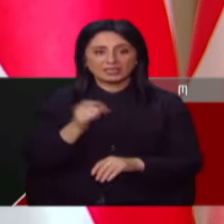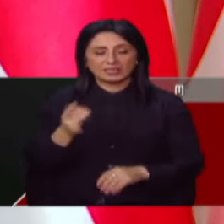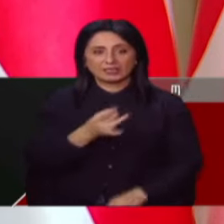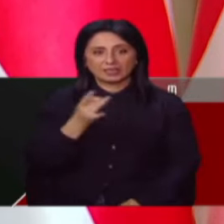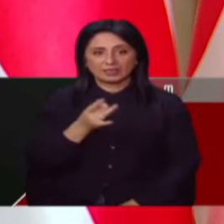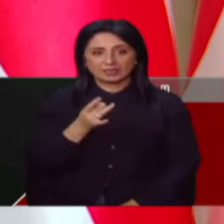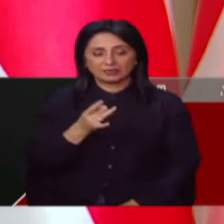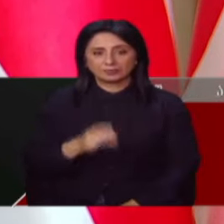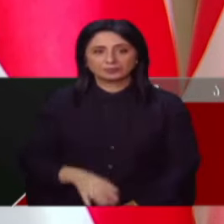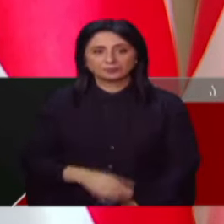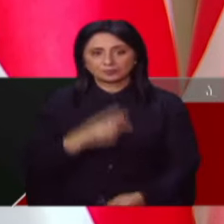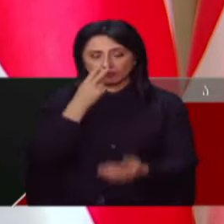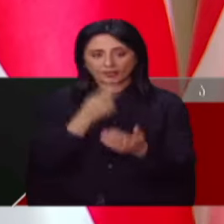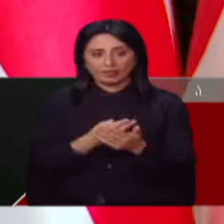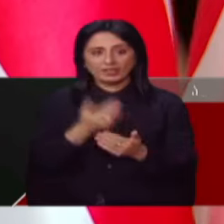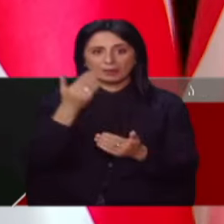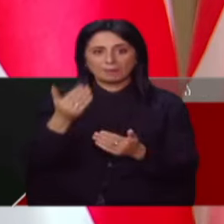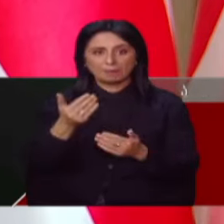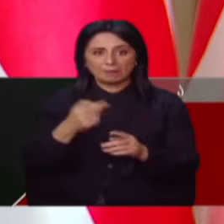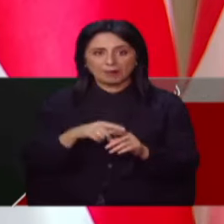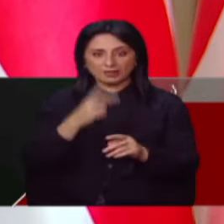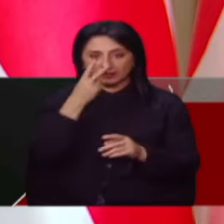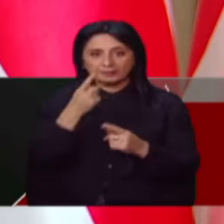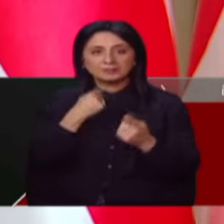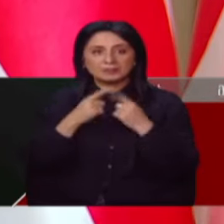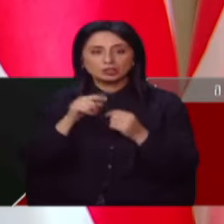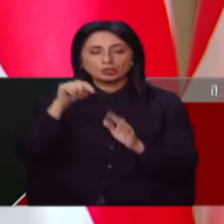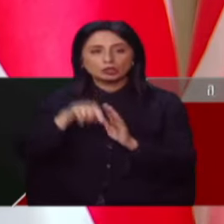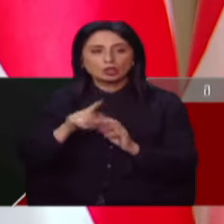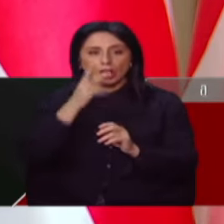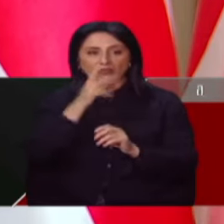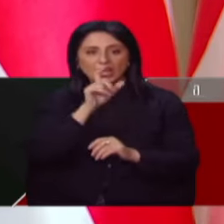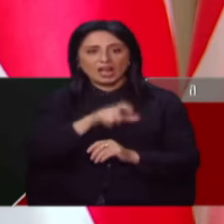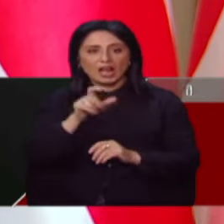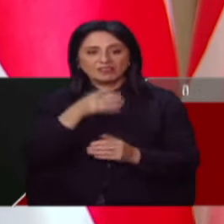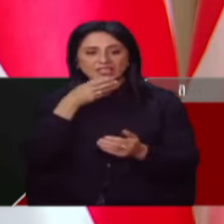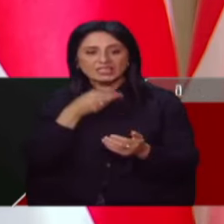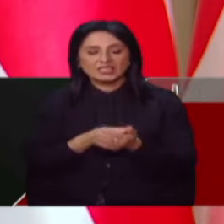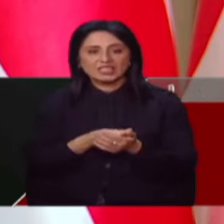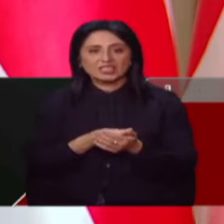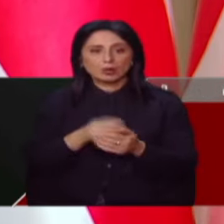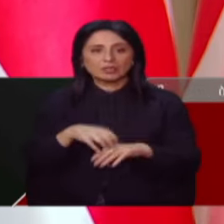ერთხელ განახებს მათ ფარულნებებს, როგორ ხედავენ ისინი ადამიანებს საკუთარ